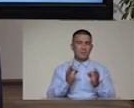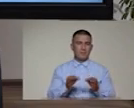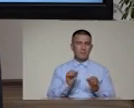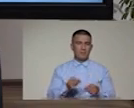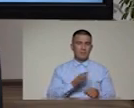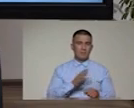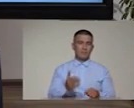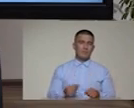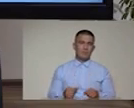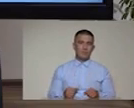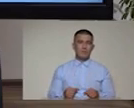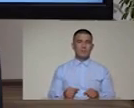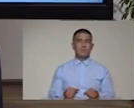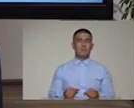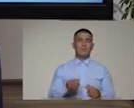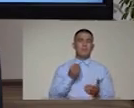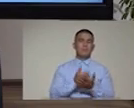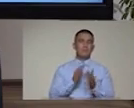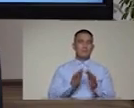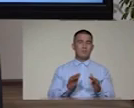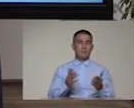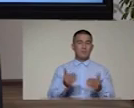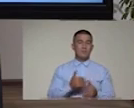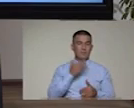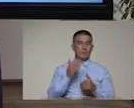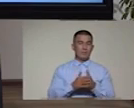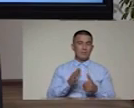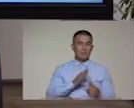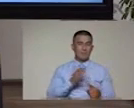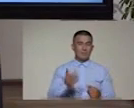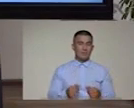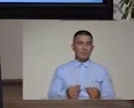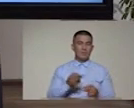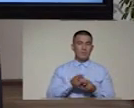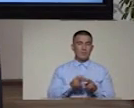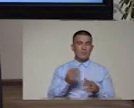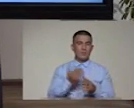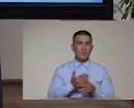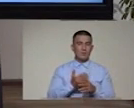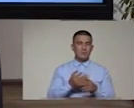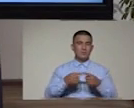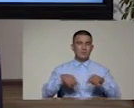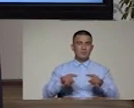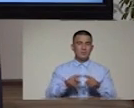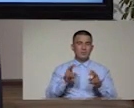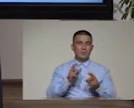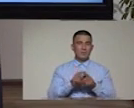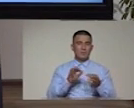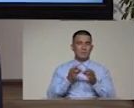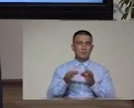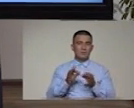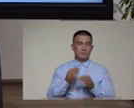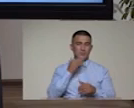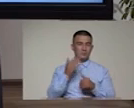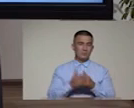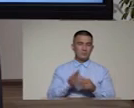bajarayotgan bo'lasiz. Aziz o'quvchilar, shuning bilan bugungi yordamchi so'z turkumlariga bag'ishlangan